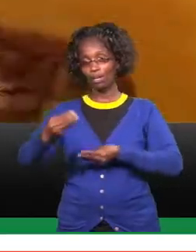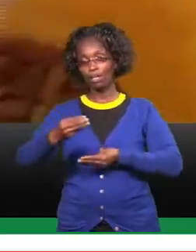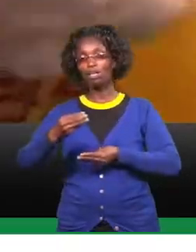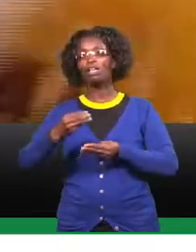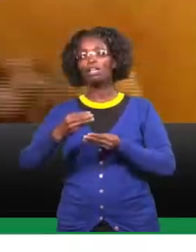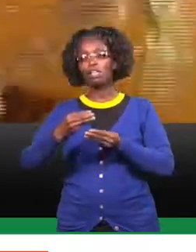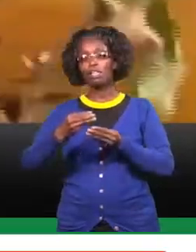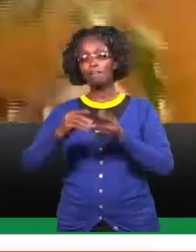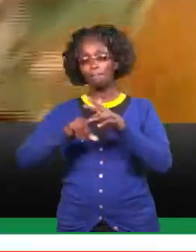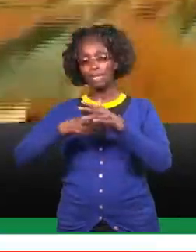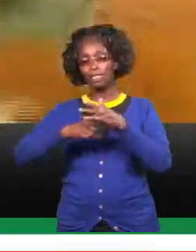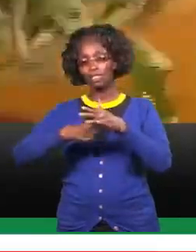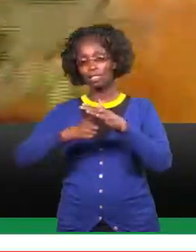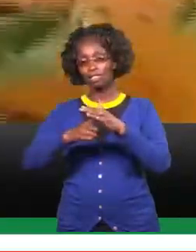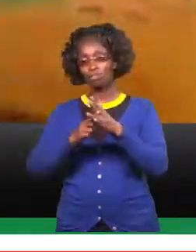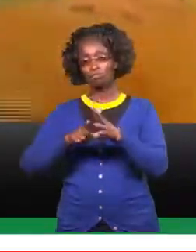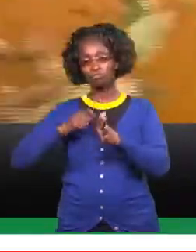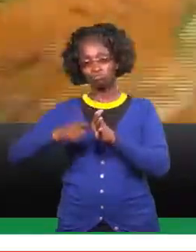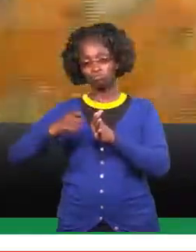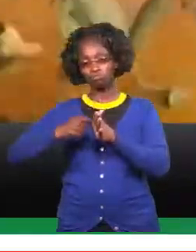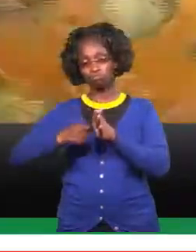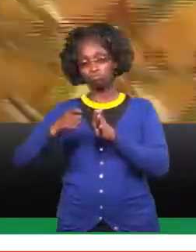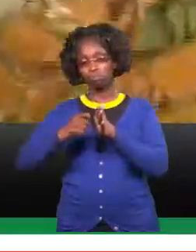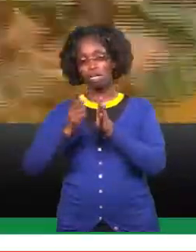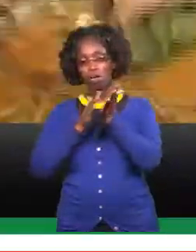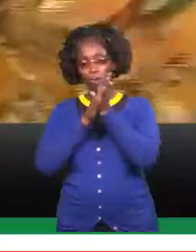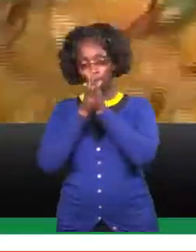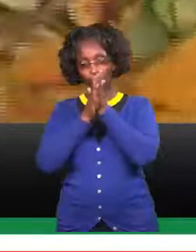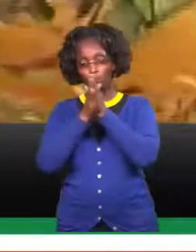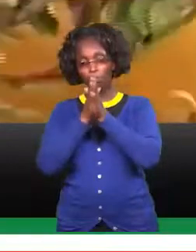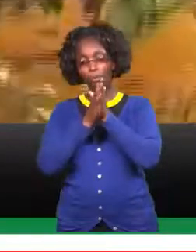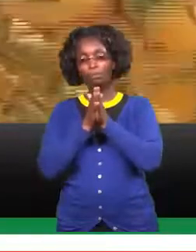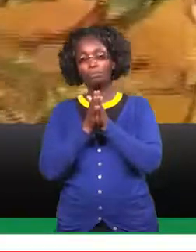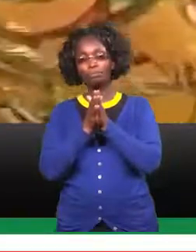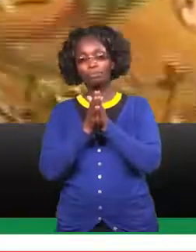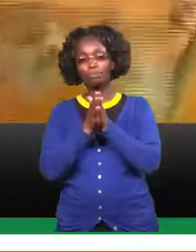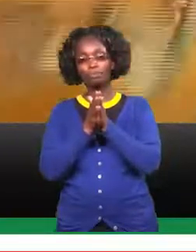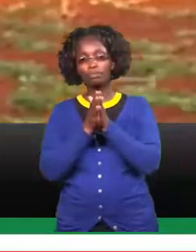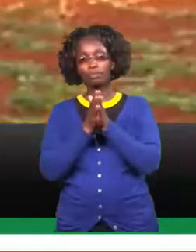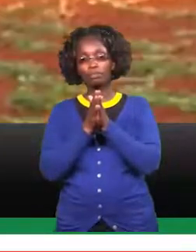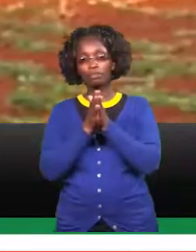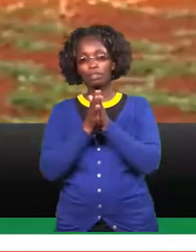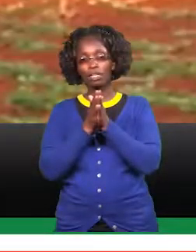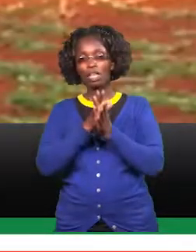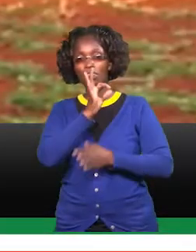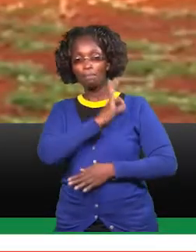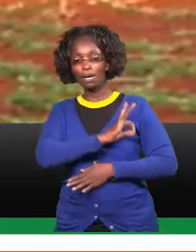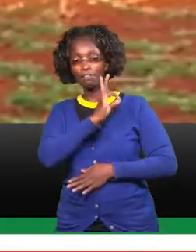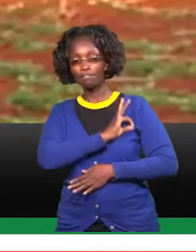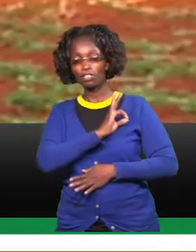kifaa cha kusaga njugu kwa kuwa anavuna kiasi kikubwa cha mmea huo. Na faida ya ikrisat kutokana na upande wa